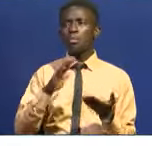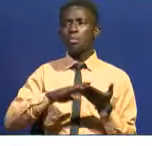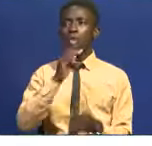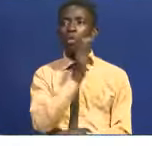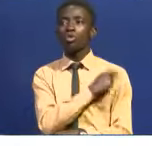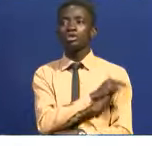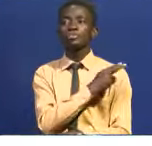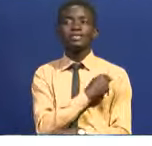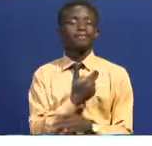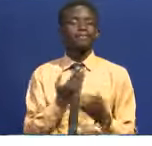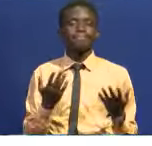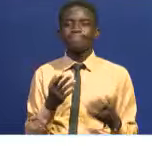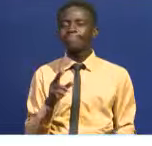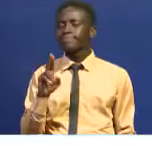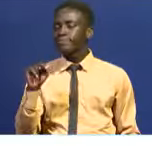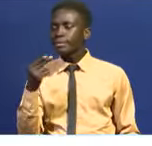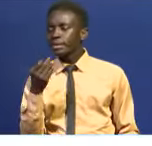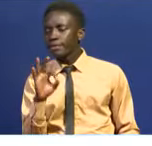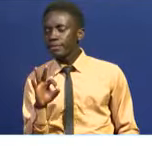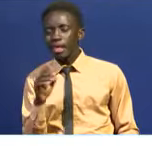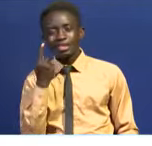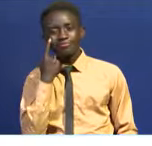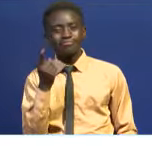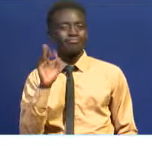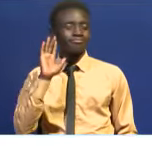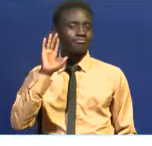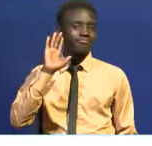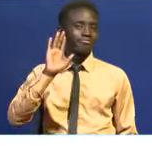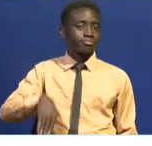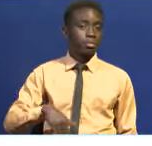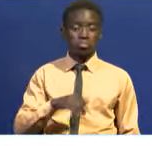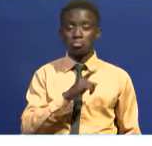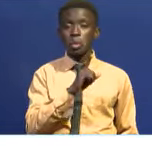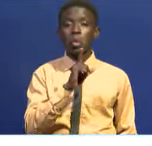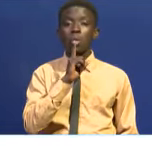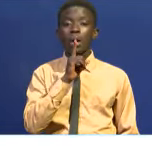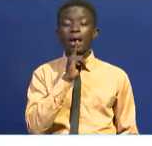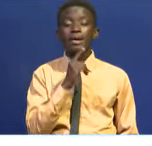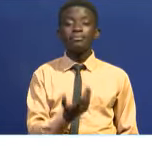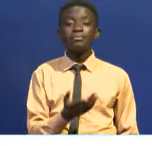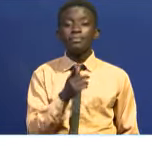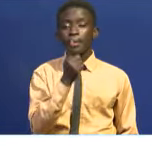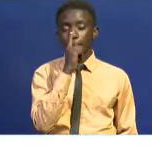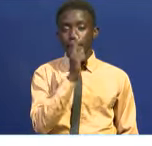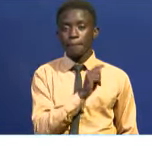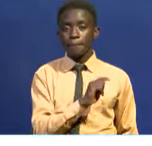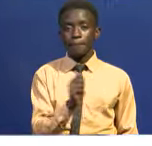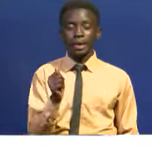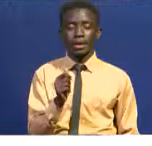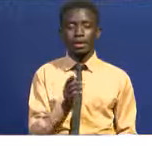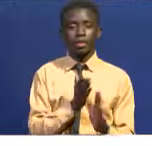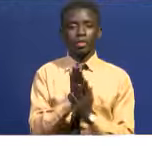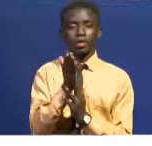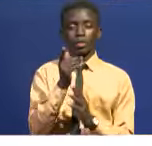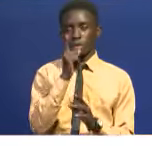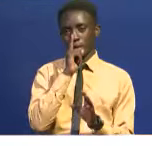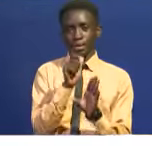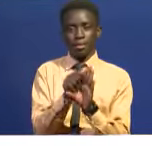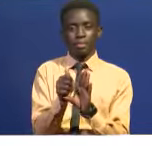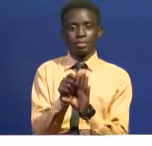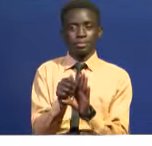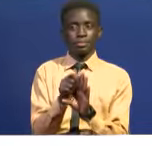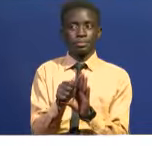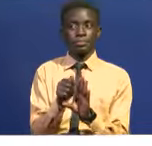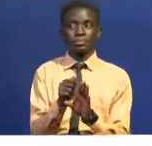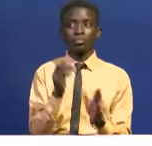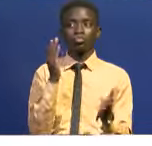mbali kadi za hazina ya NHIF na badala yake kuagiza malipo ya huduma hizo kwa pesa taslimu. Nimekuwa na shida ya